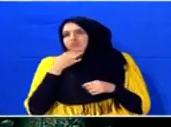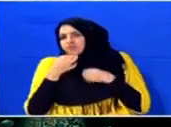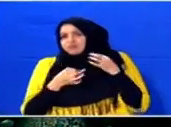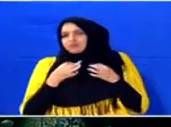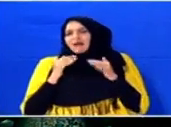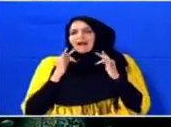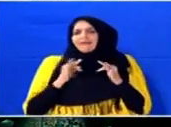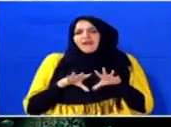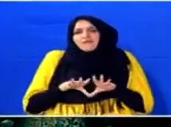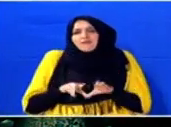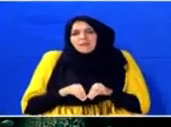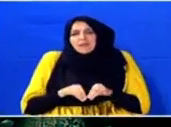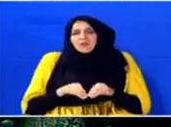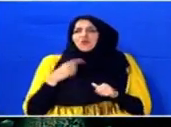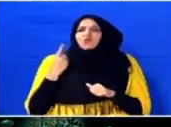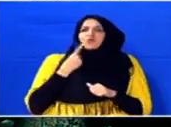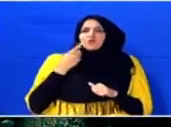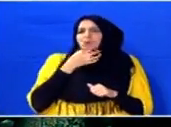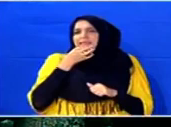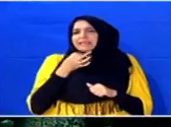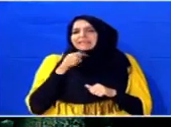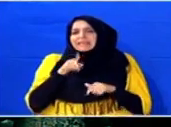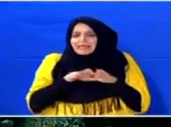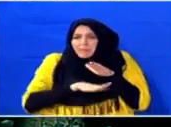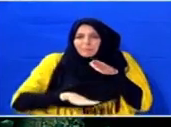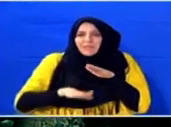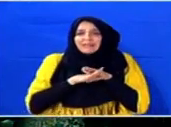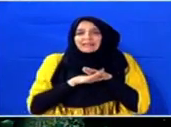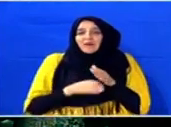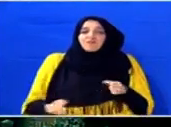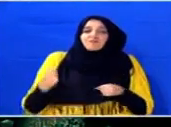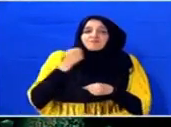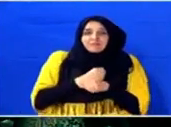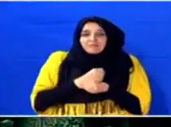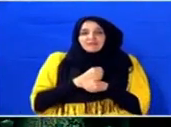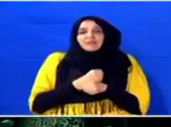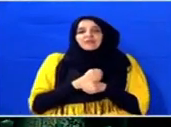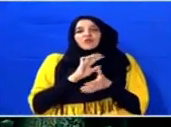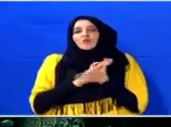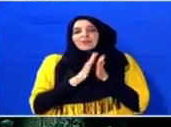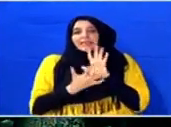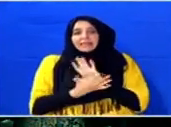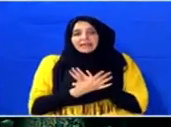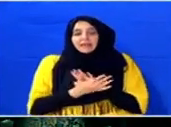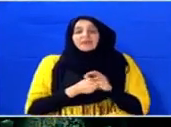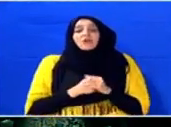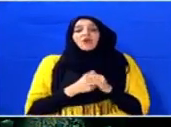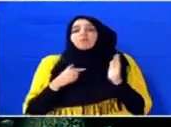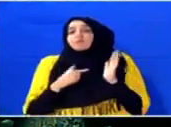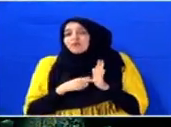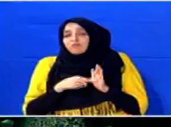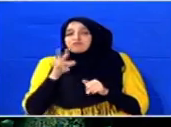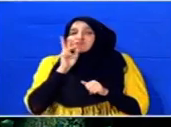انها لبناء في تاسيس المجتمع واي خلاف او نزاع يحدث